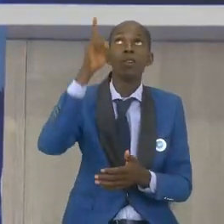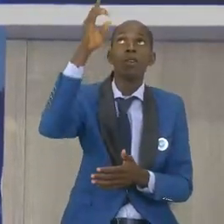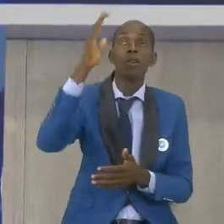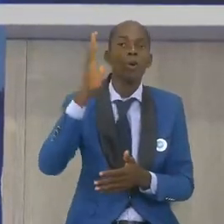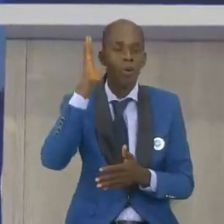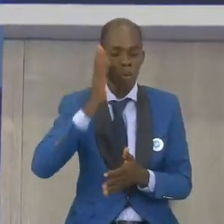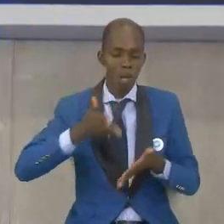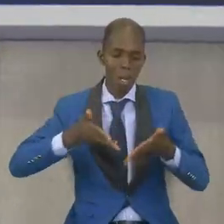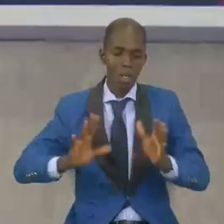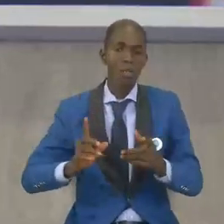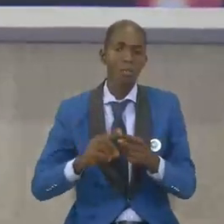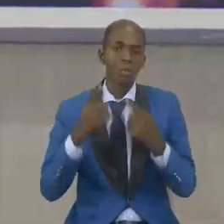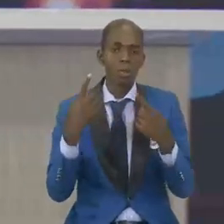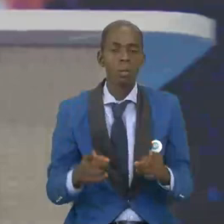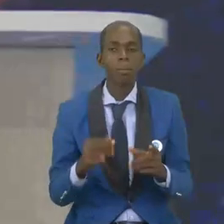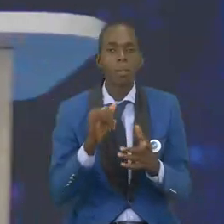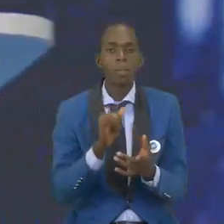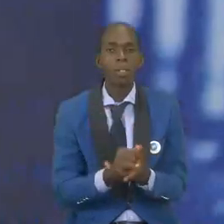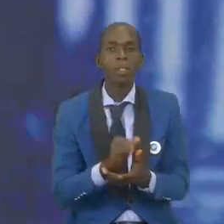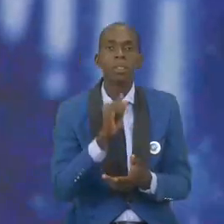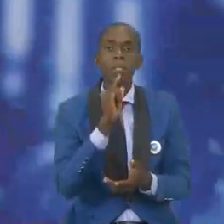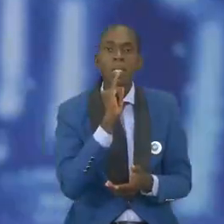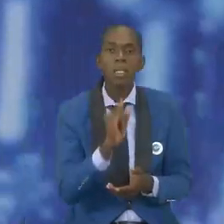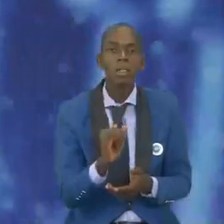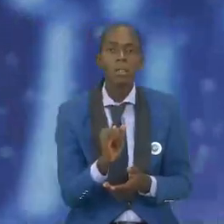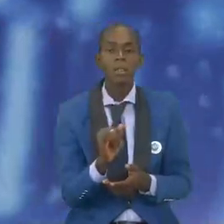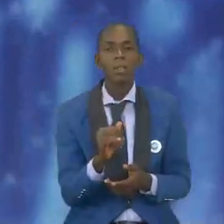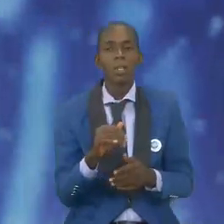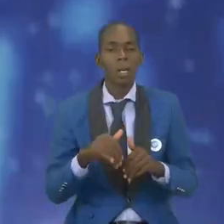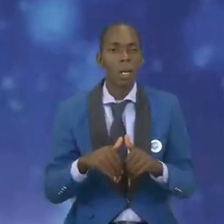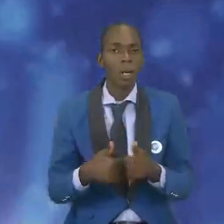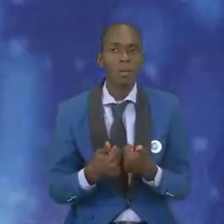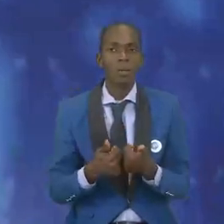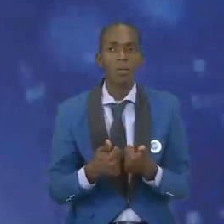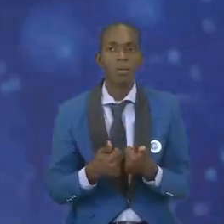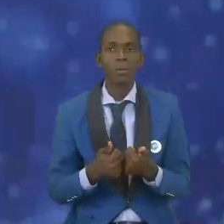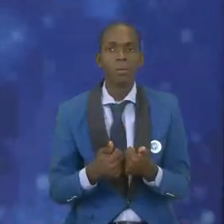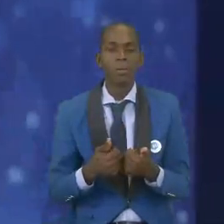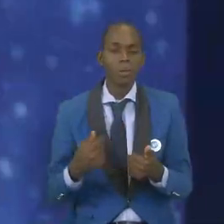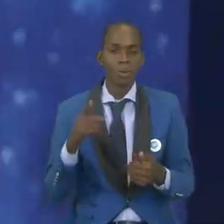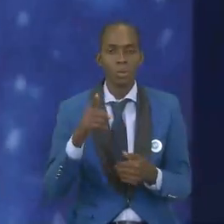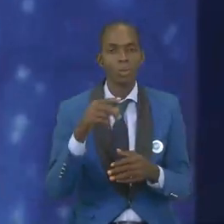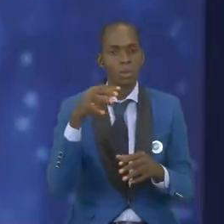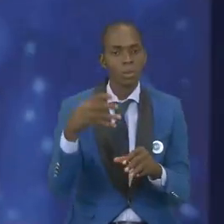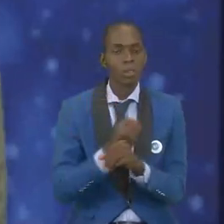à la chose finale que Dieu permettra d'arriver. Ça,